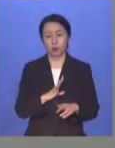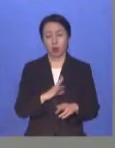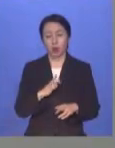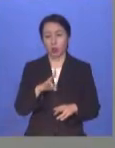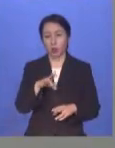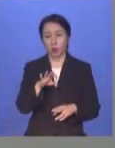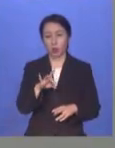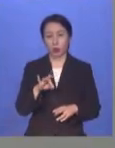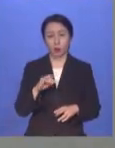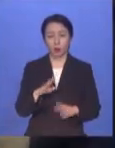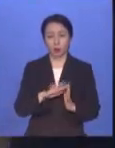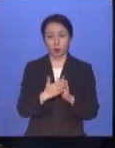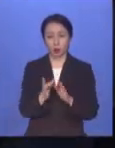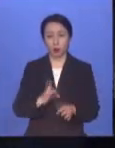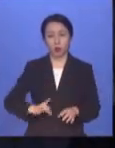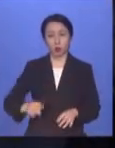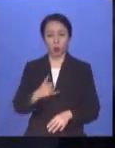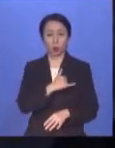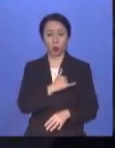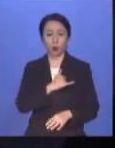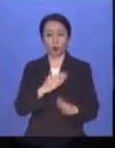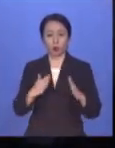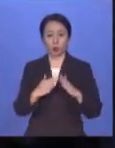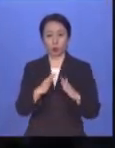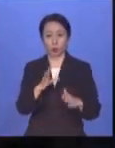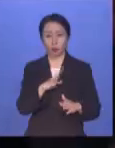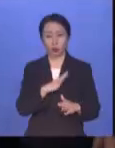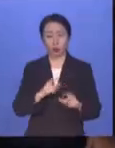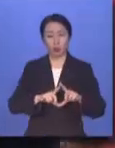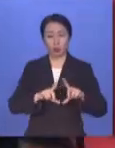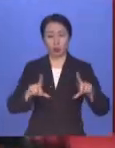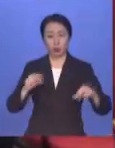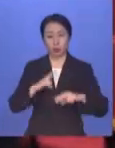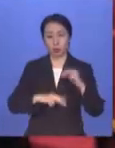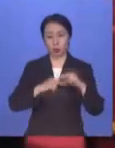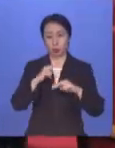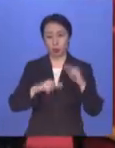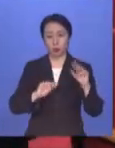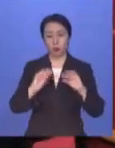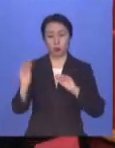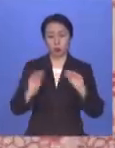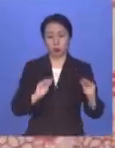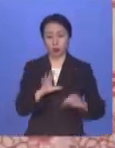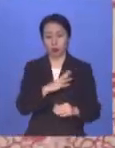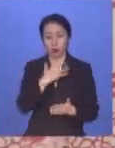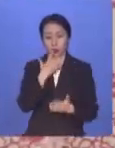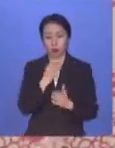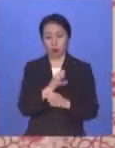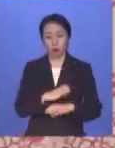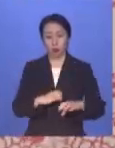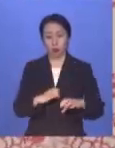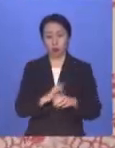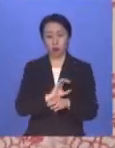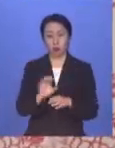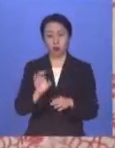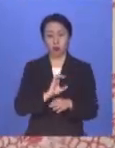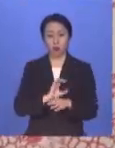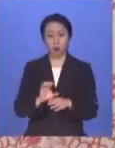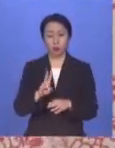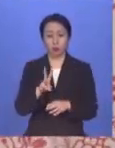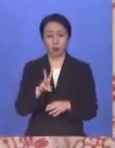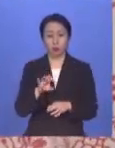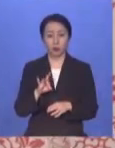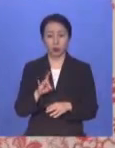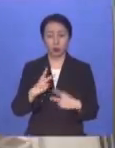Ғойыз Нұрмұхамбетов аудандық мәдениет үйінде де болды. Ғимарат күрделі жөндеуден кейін айтарлықтай өзгерген. Шығармашылығы жұм,